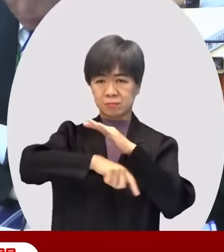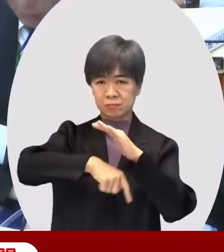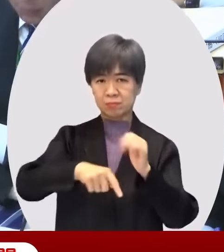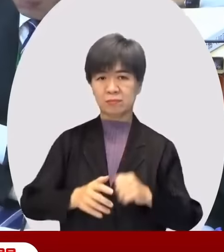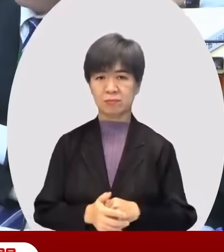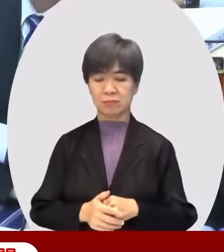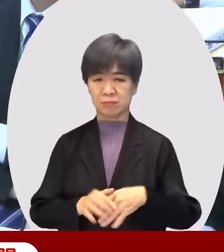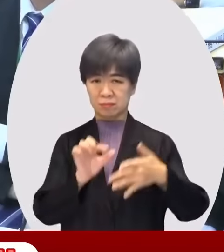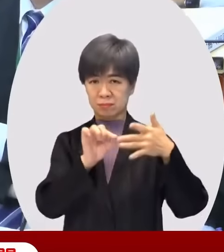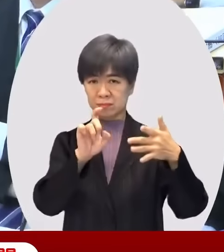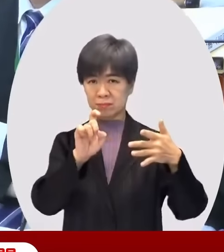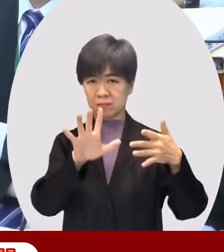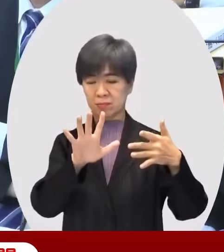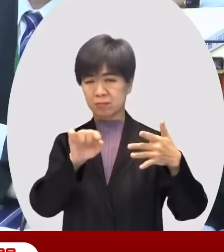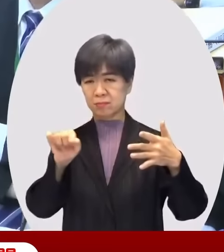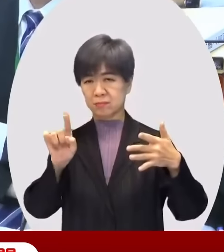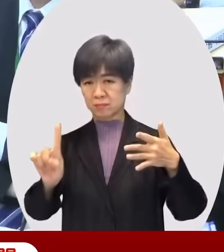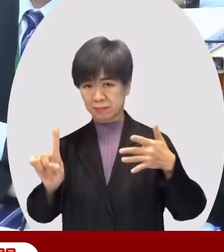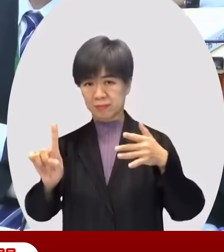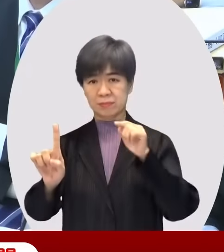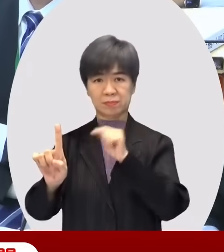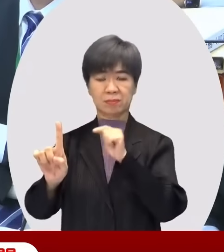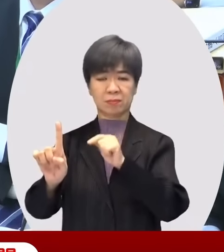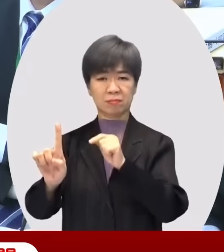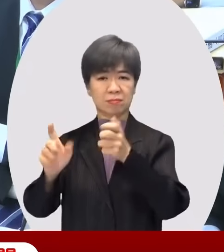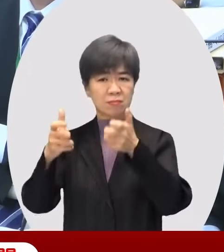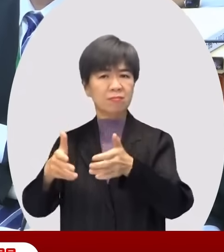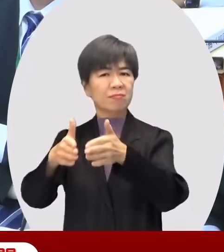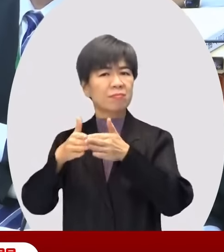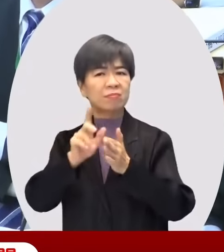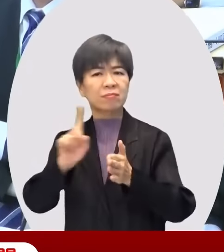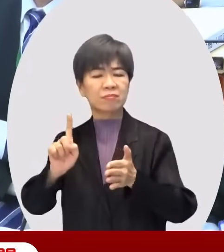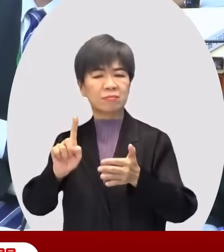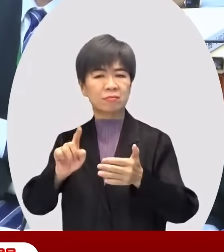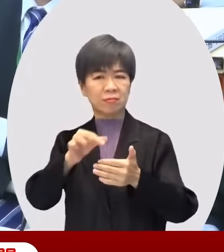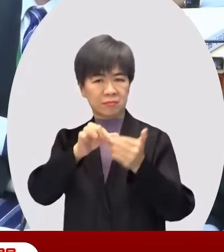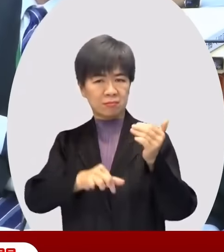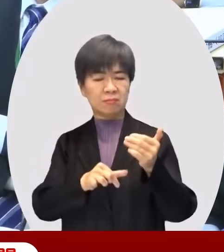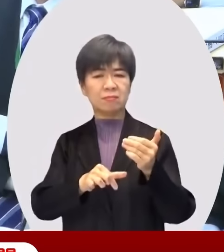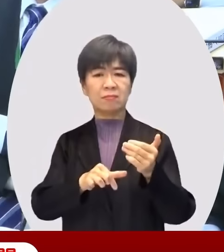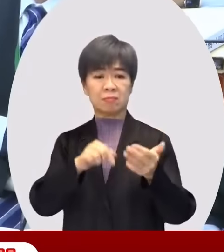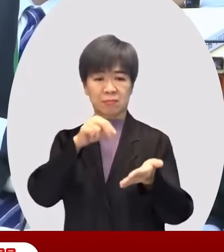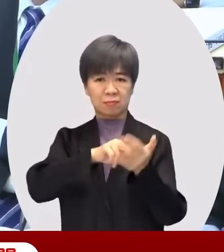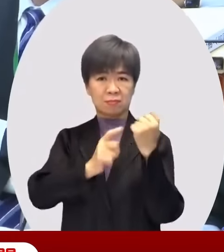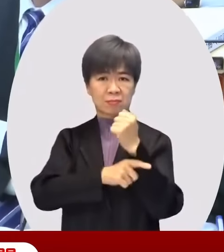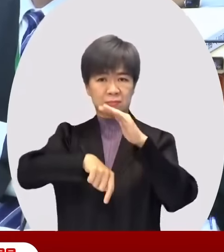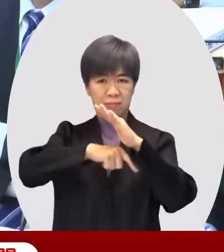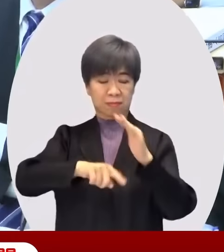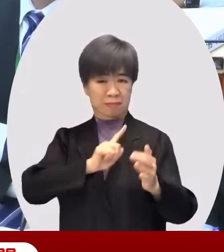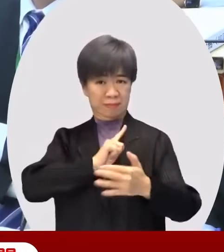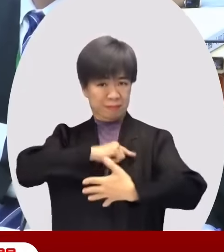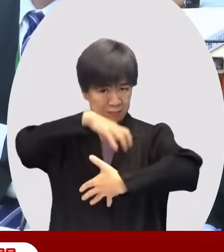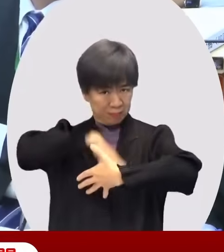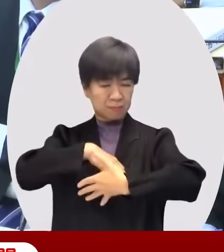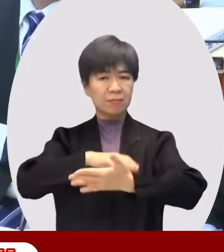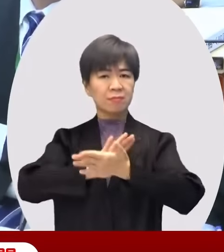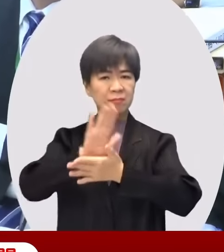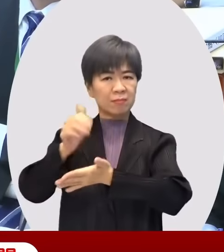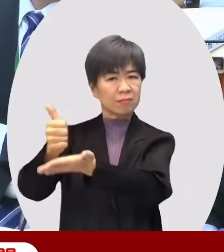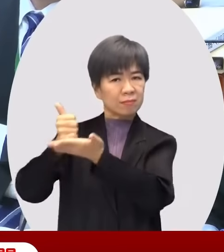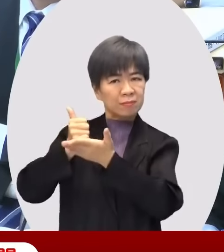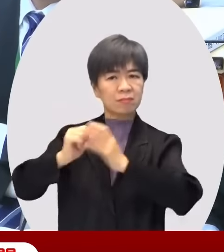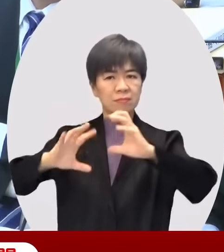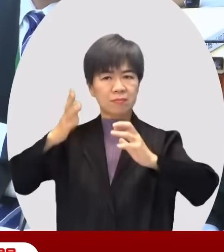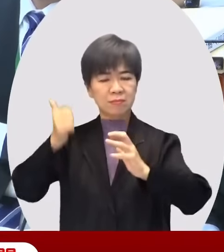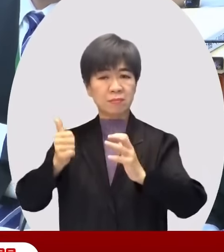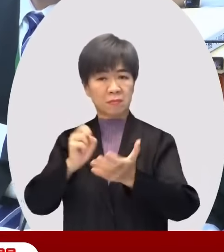实15条之一的这些规定呢，更重要是在于规范立法院自己内部未来我们要邀请总